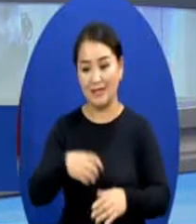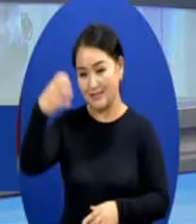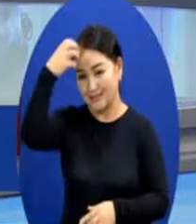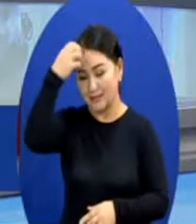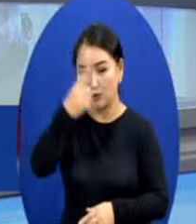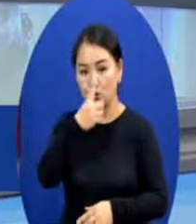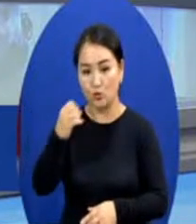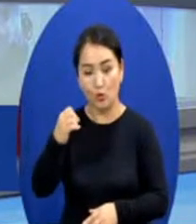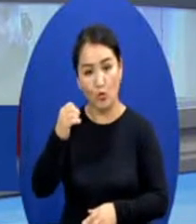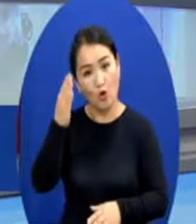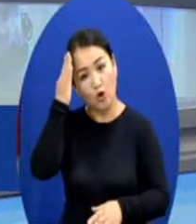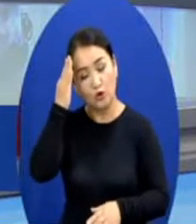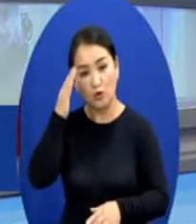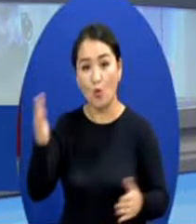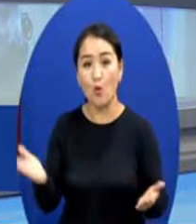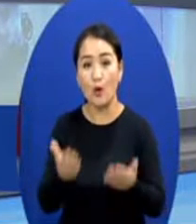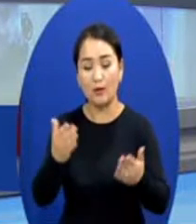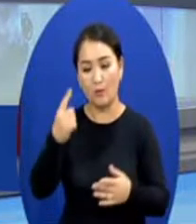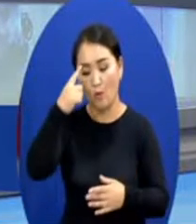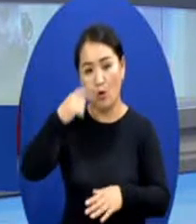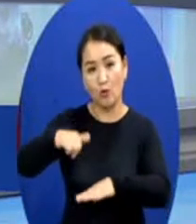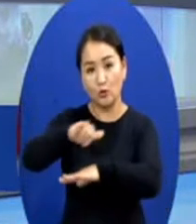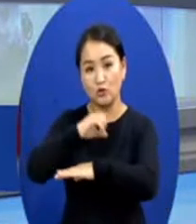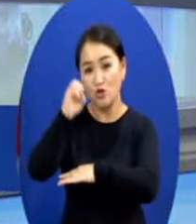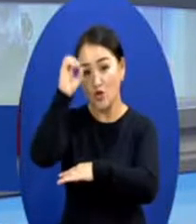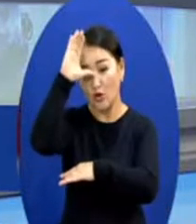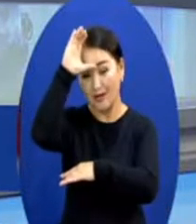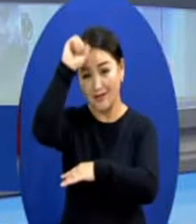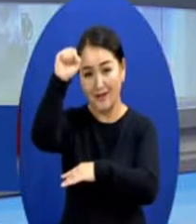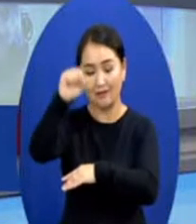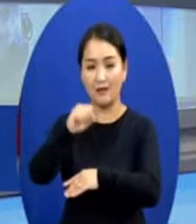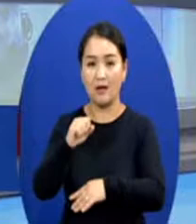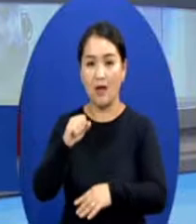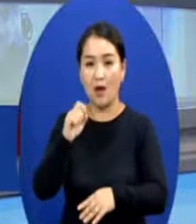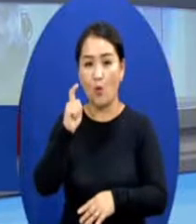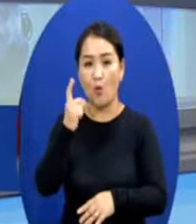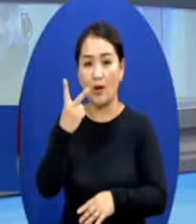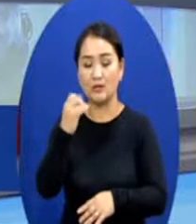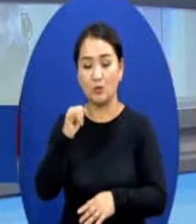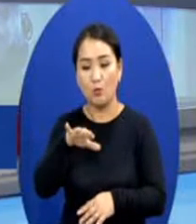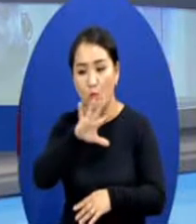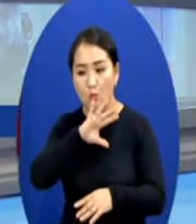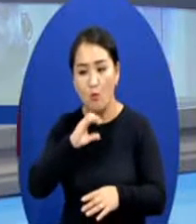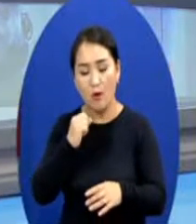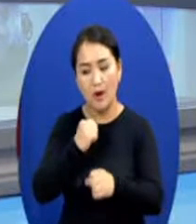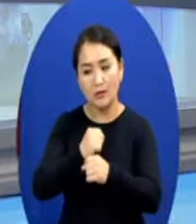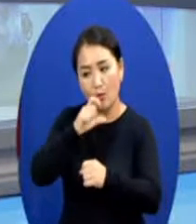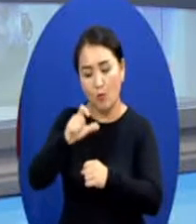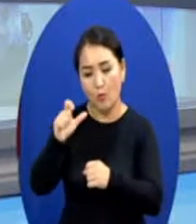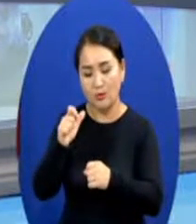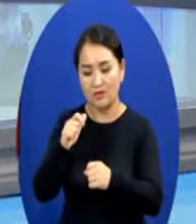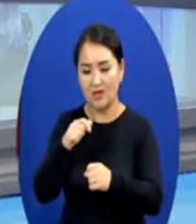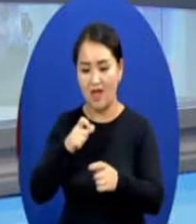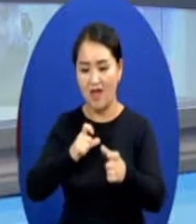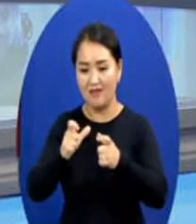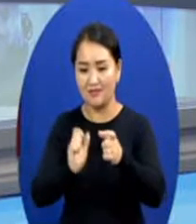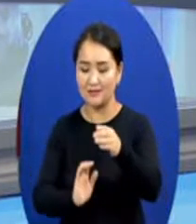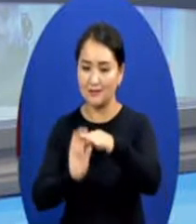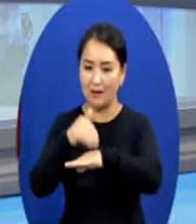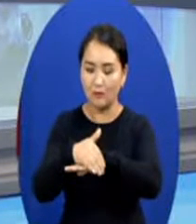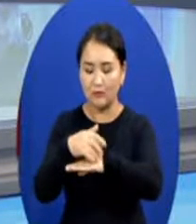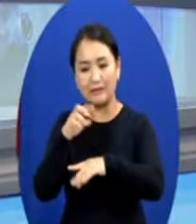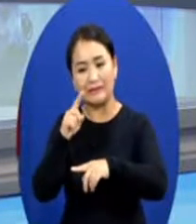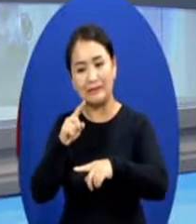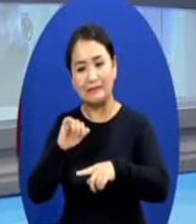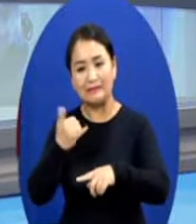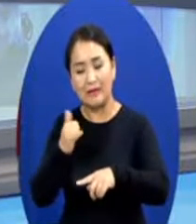Засгийн газрын 100 хоногийн хүрээнд Монгол улсын ерөнхий сайд төрөлсөх яамдын үйл ажиллагаатай танилцж, нийт албан хаагчтай эдийн засгийн хямралыг даван туулах чиглэлд санал солилцож, зарим асуудлыг газар